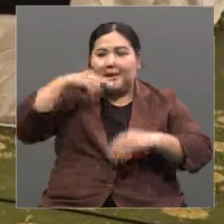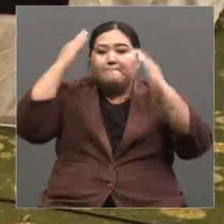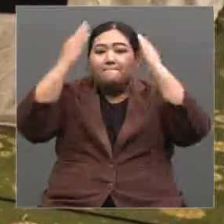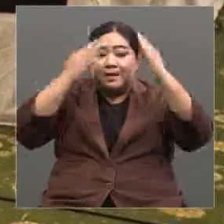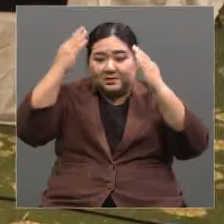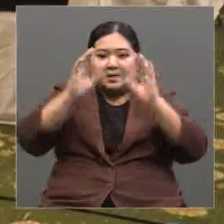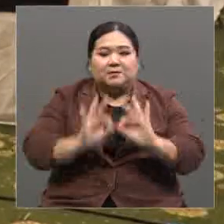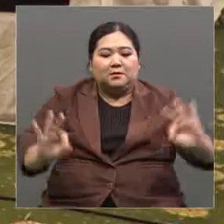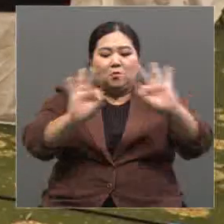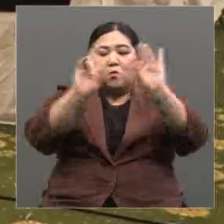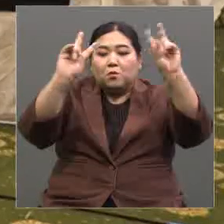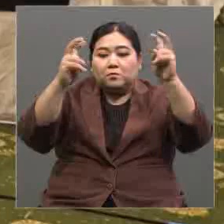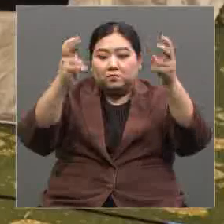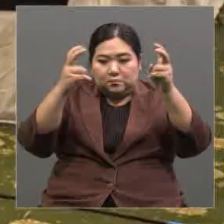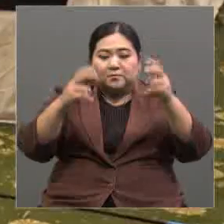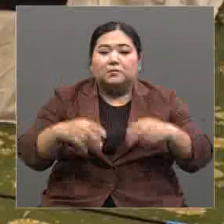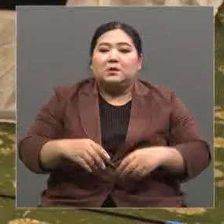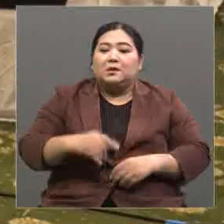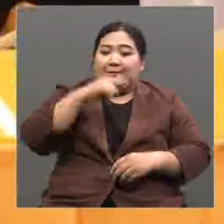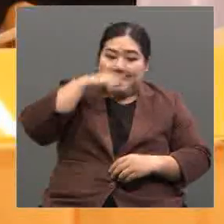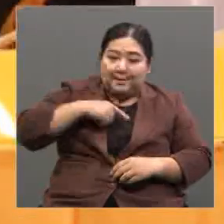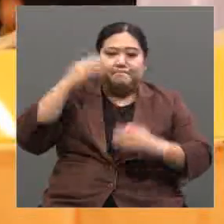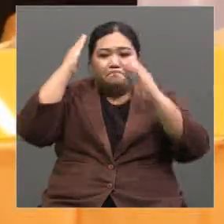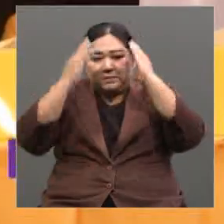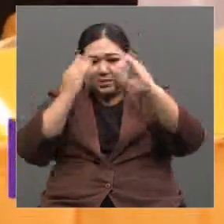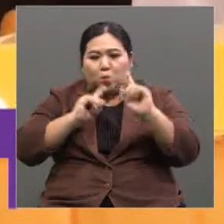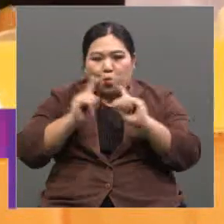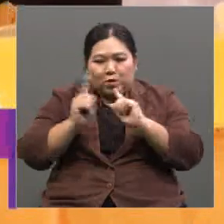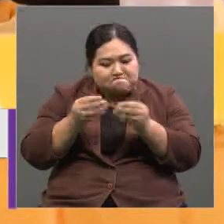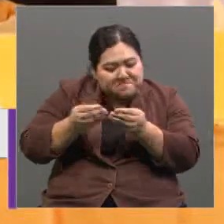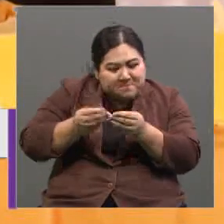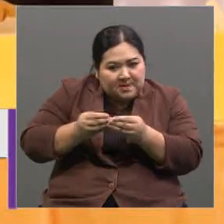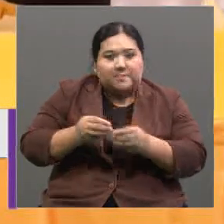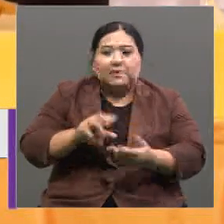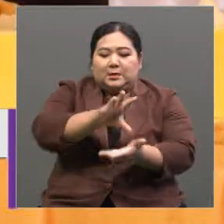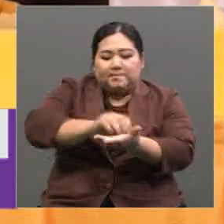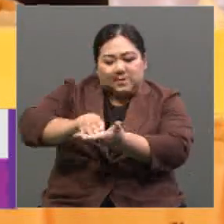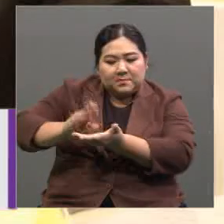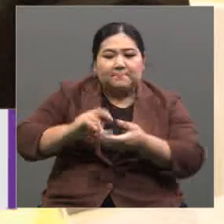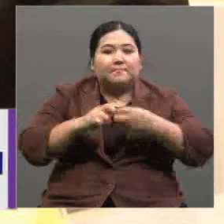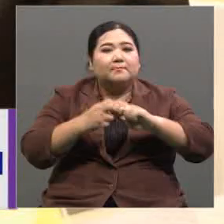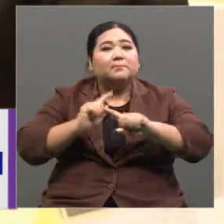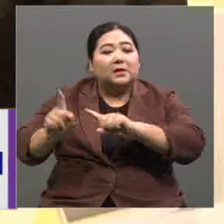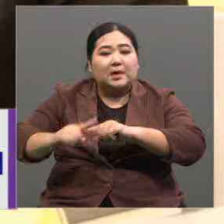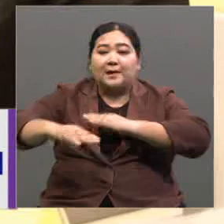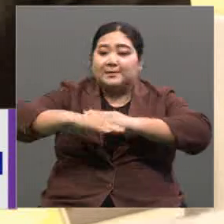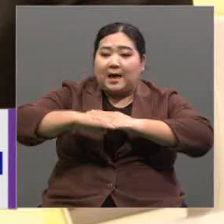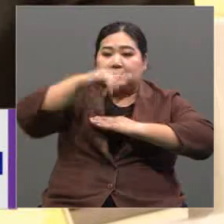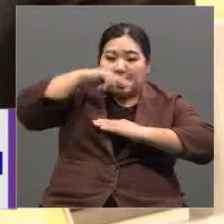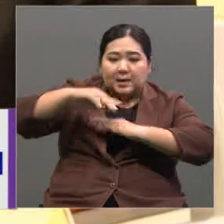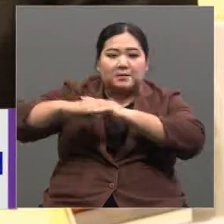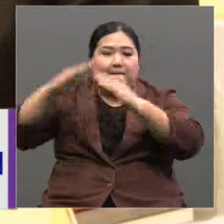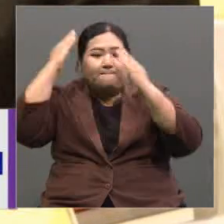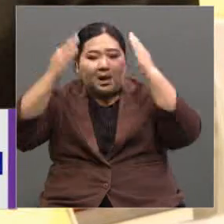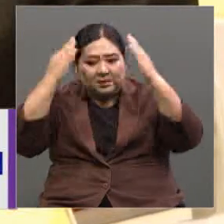ประเด็นสำคัญที่คณะทำงานทั้ง 2ประเทศได้หารือร่วมกันเพื่อรวบรวมข้อมูลปัญหาระหว่างด่านชายแดนทั้งสองใน